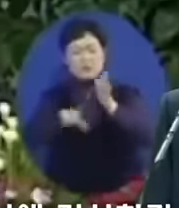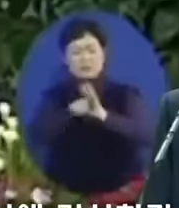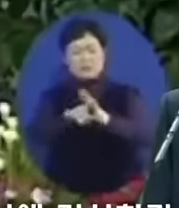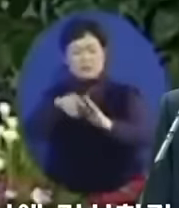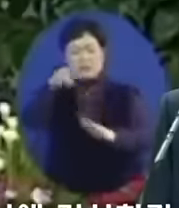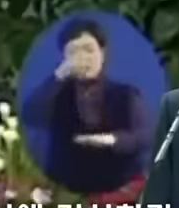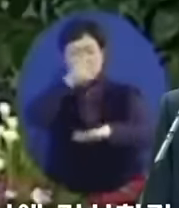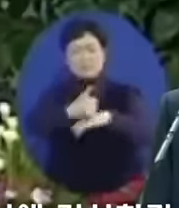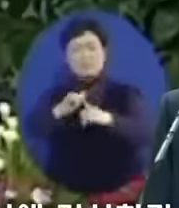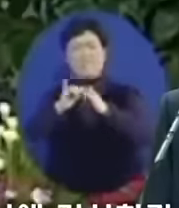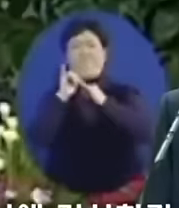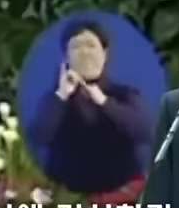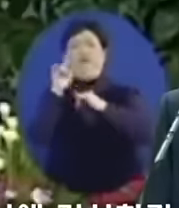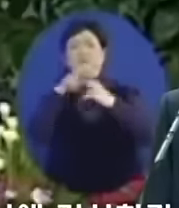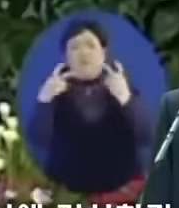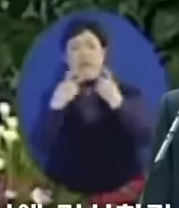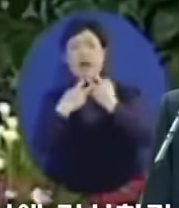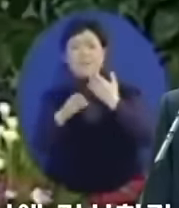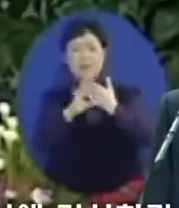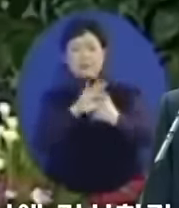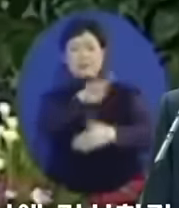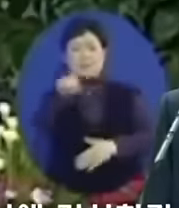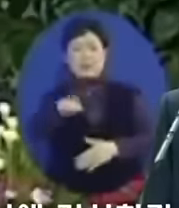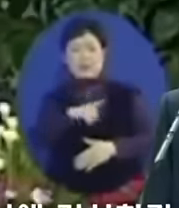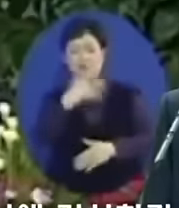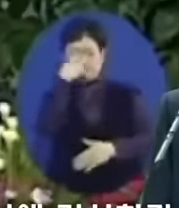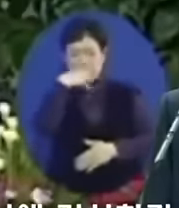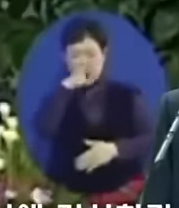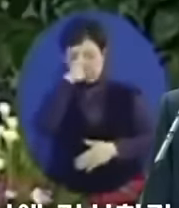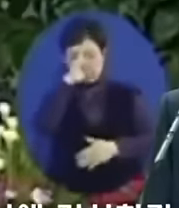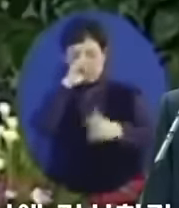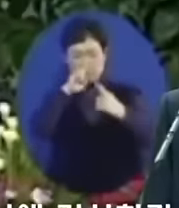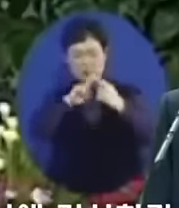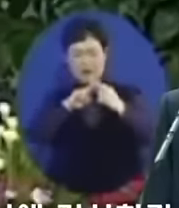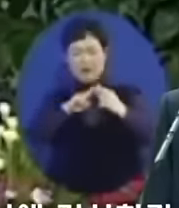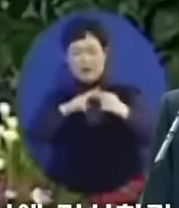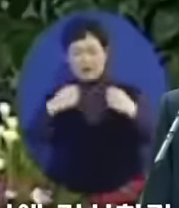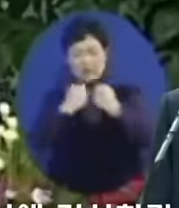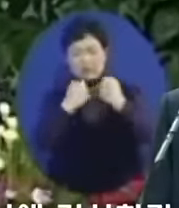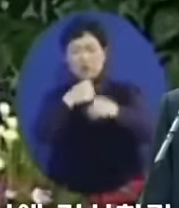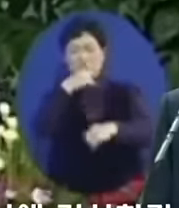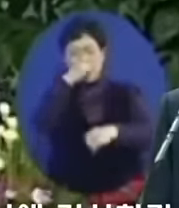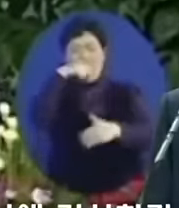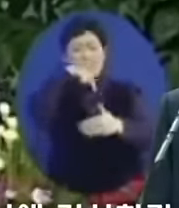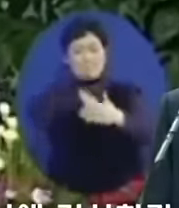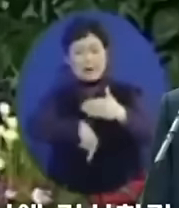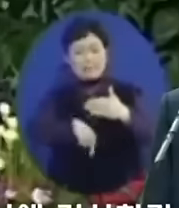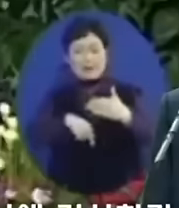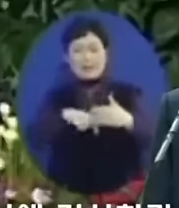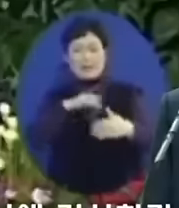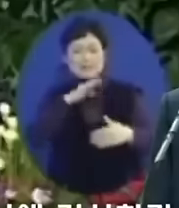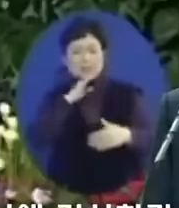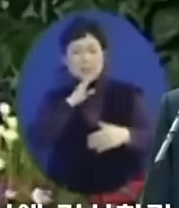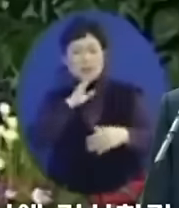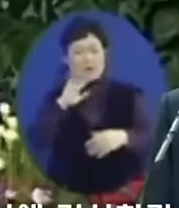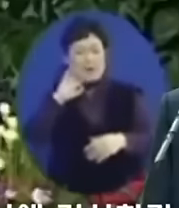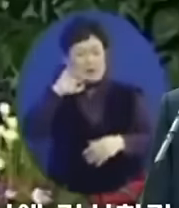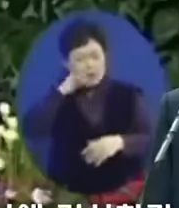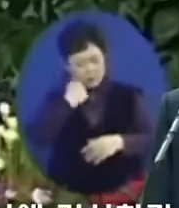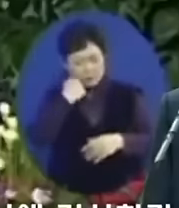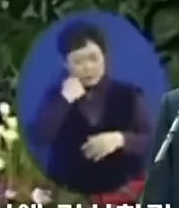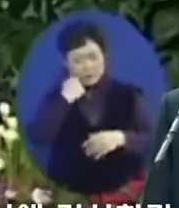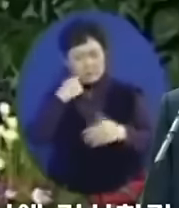것입니다. 어떻게 하면 우리는 이 우울증과 대결해서 싸울 수 있고 마음의 고통과 대결해서 싸울 수